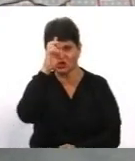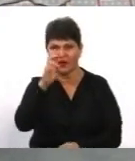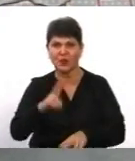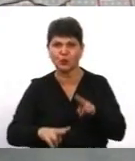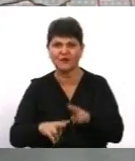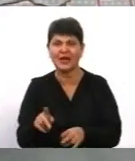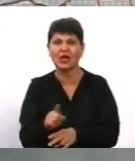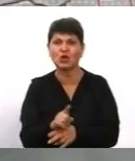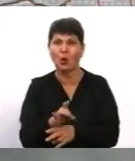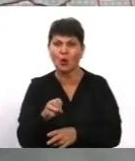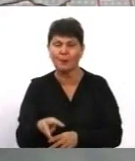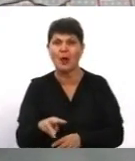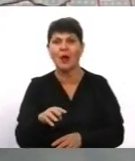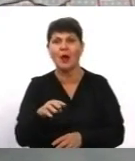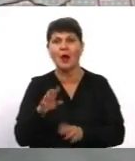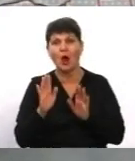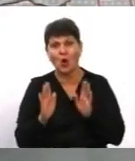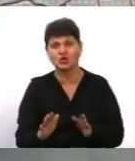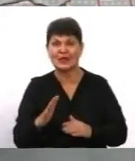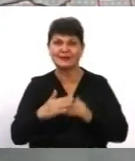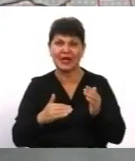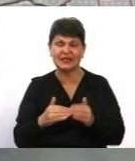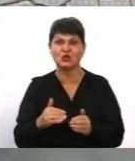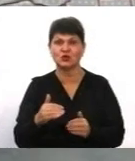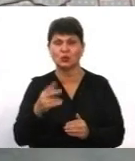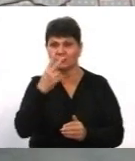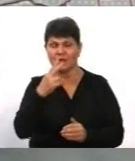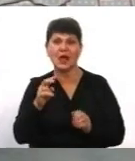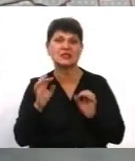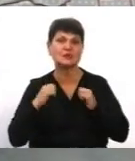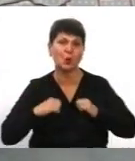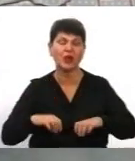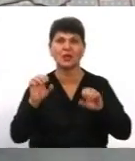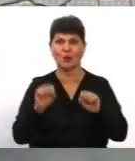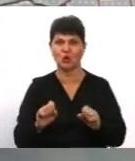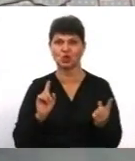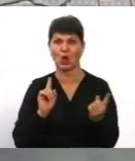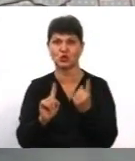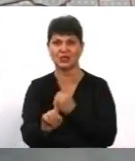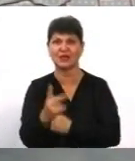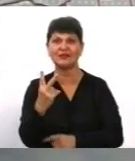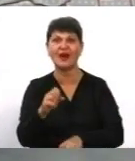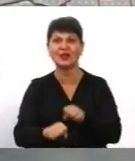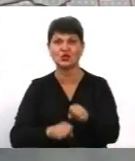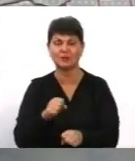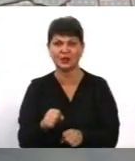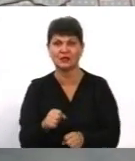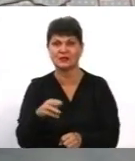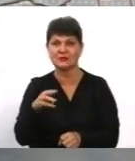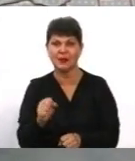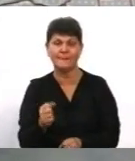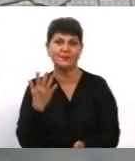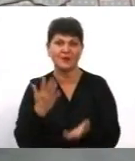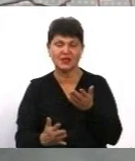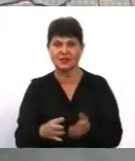норм, хоча з практичної точки зору там спокійно може роз'їхатись два велосипедиста, але якщо брати державні будівельні